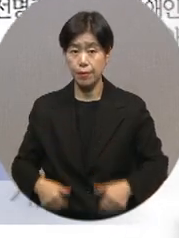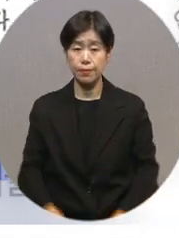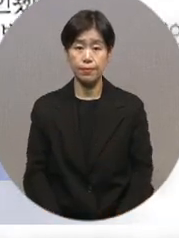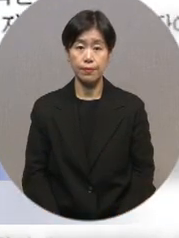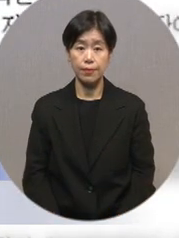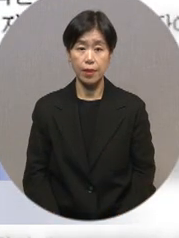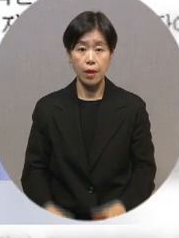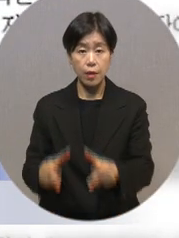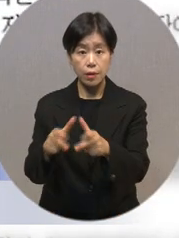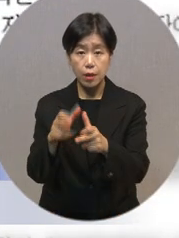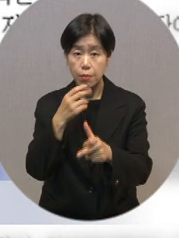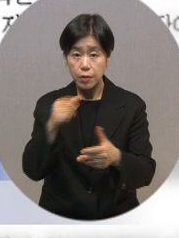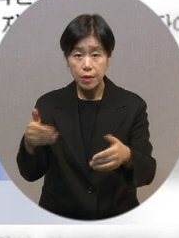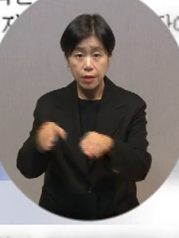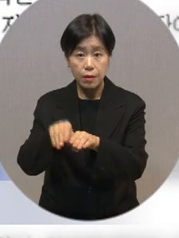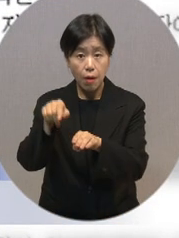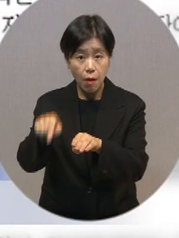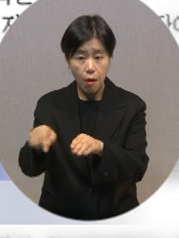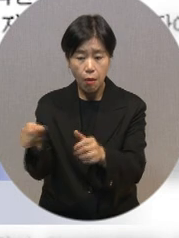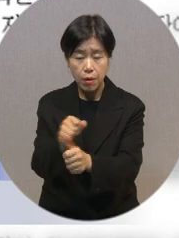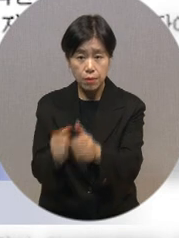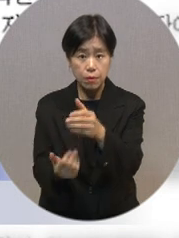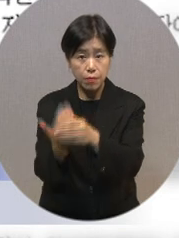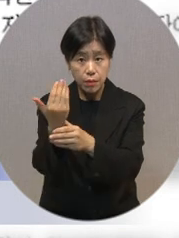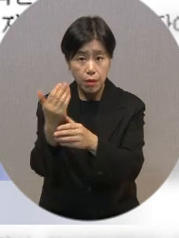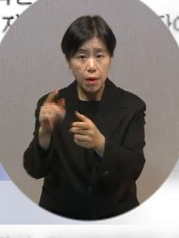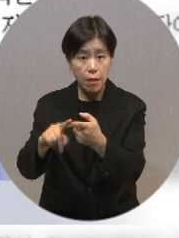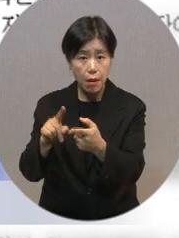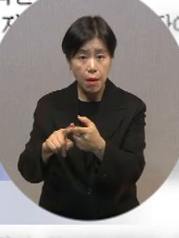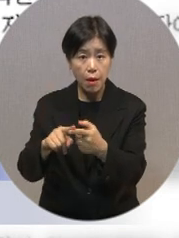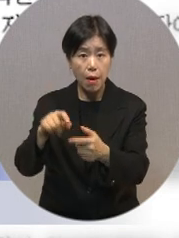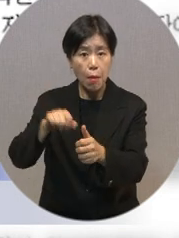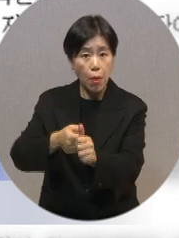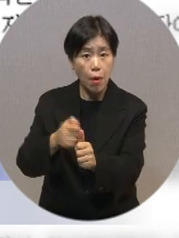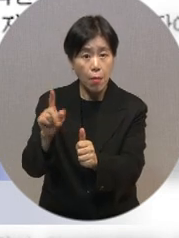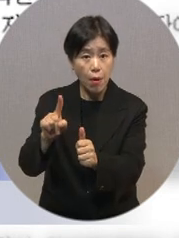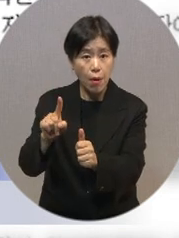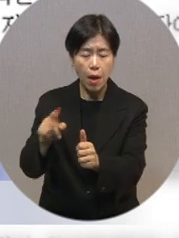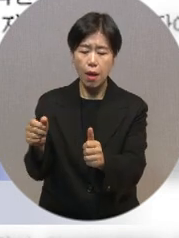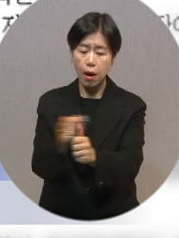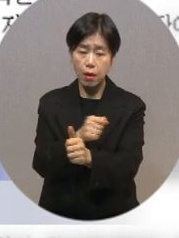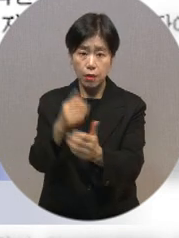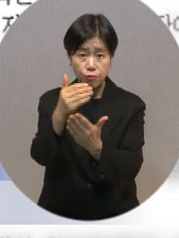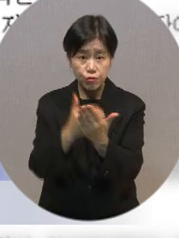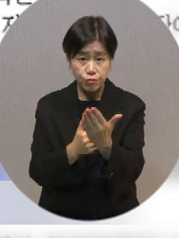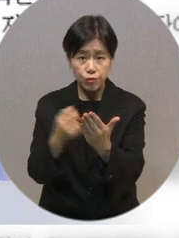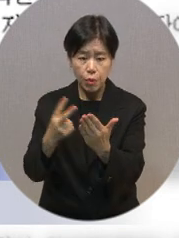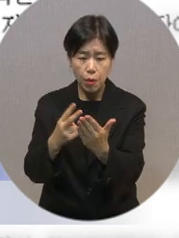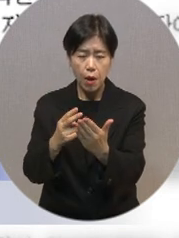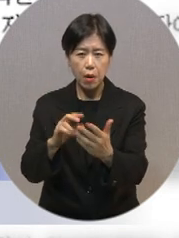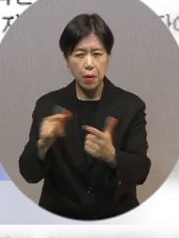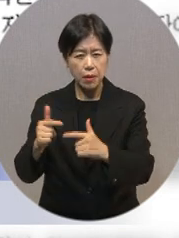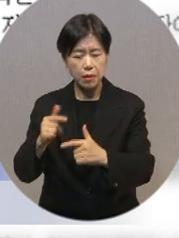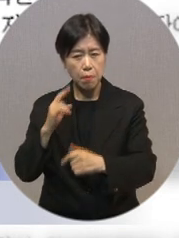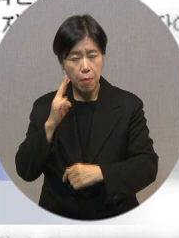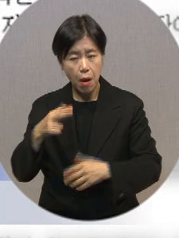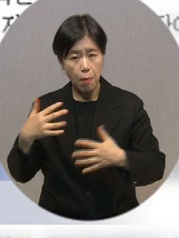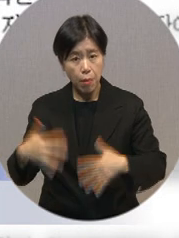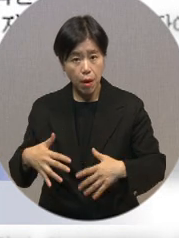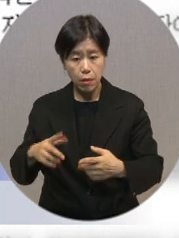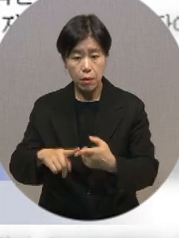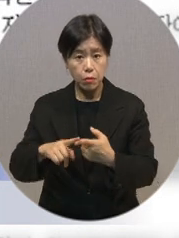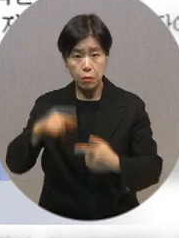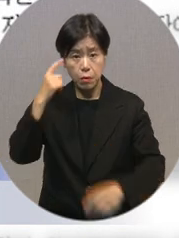특히 장애인 복지 시설에서의 학대 발생에 대한 처분은이 학대의 유형이나 정도를 고려하지 않고